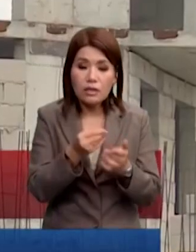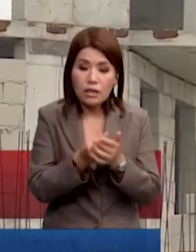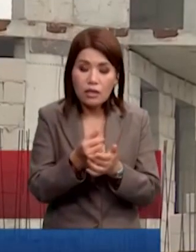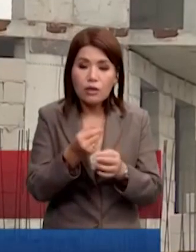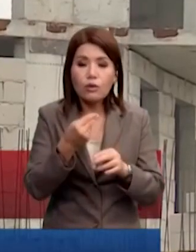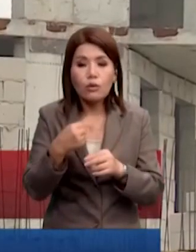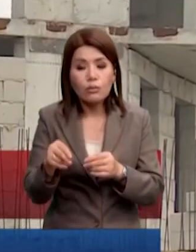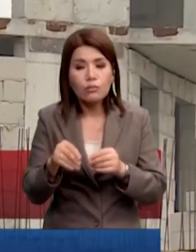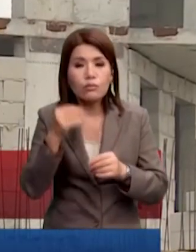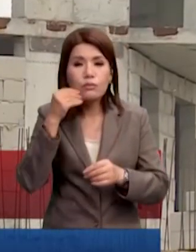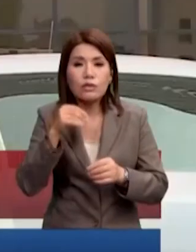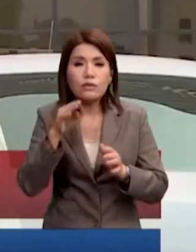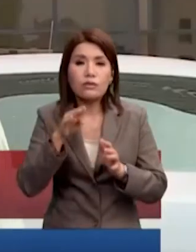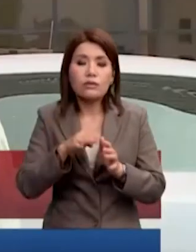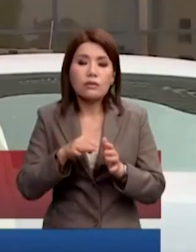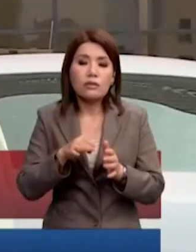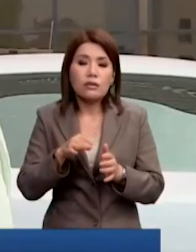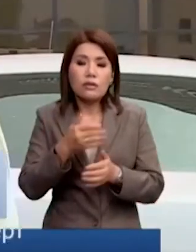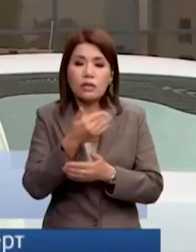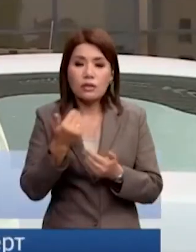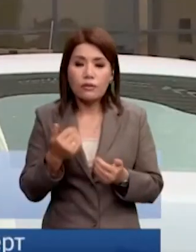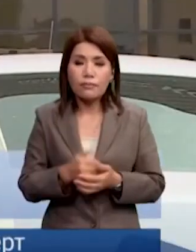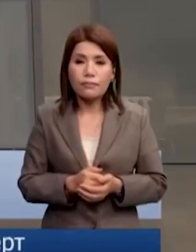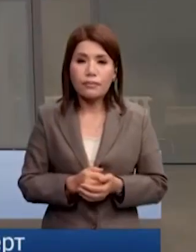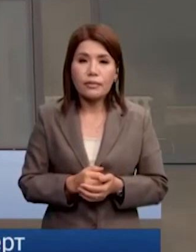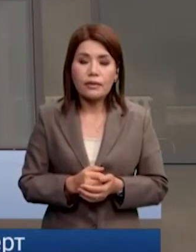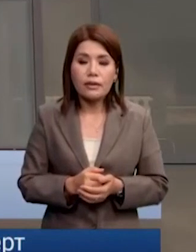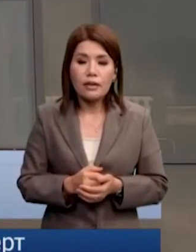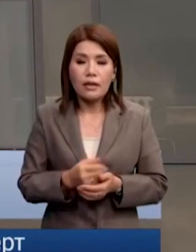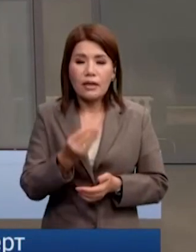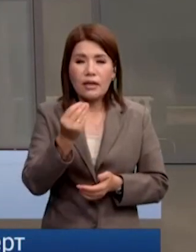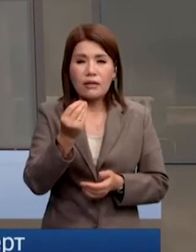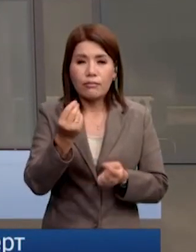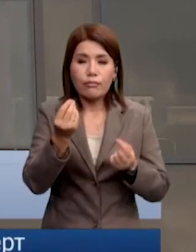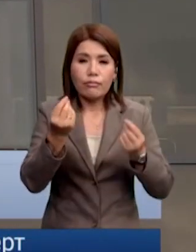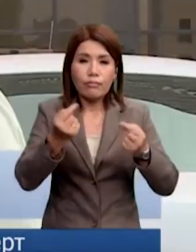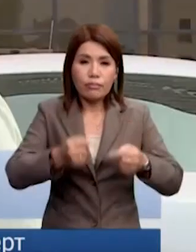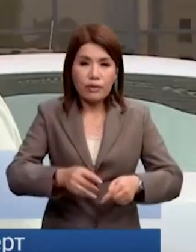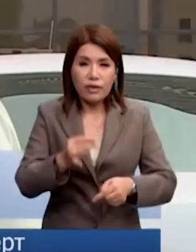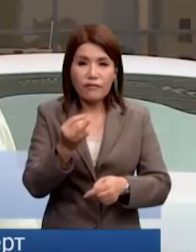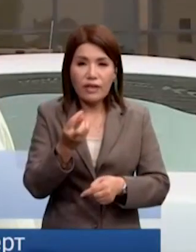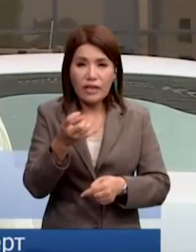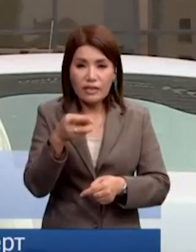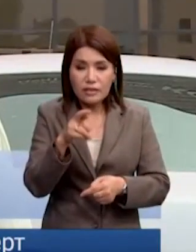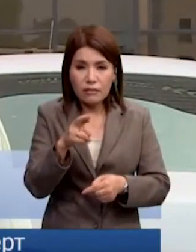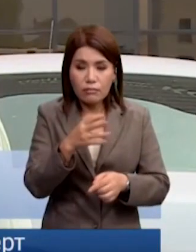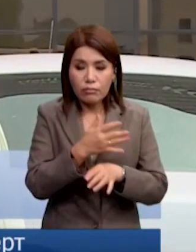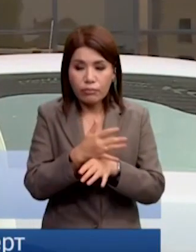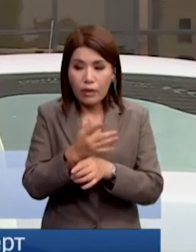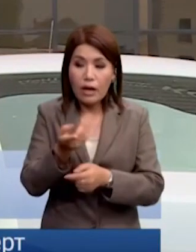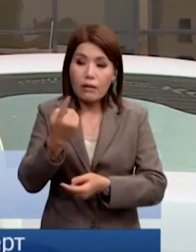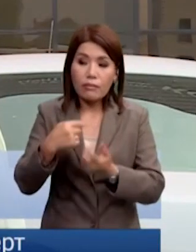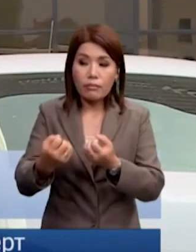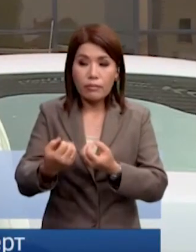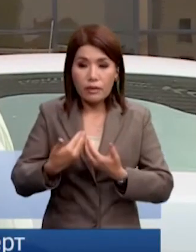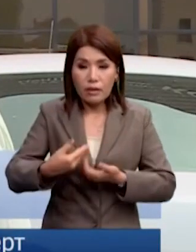другое жилье уже не купишь. Инфляция все наши деньги скушала. Да и то, никто же не гарантирует возврат этих денег. Даже если